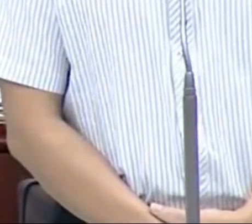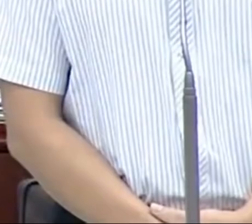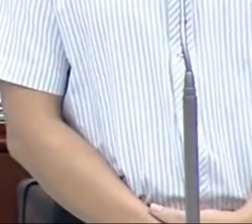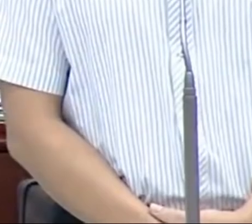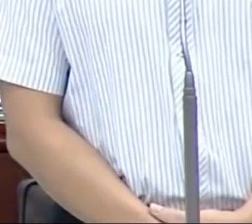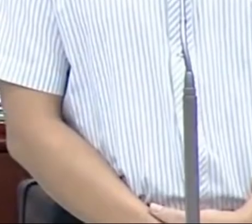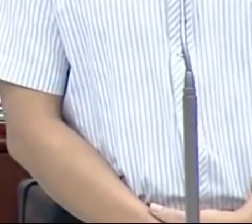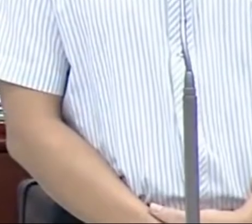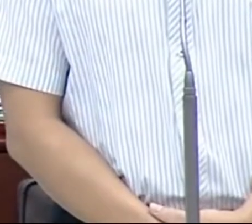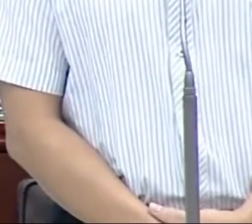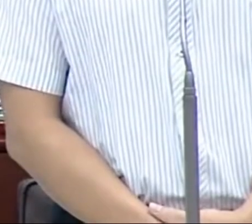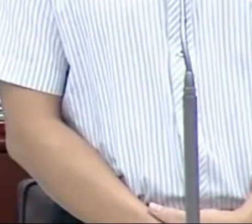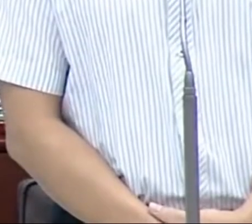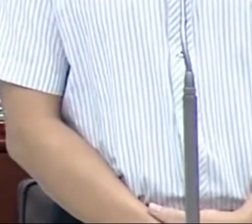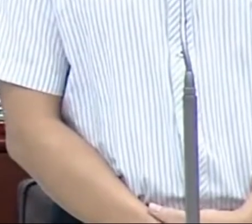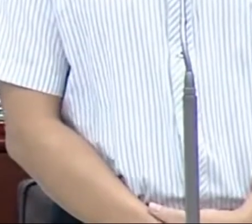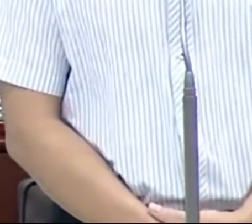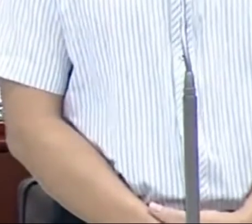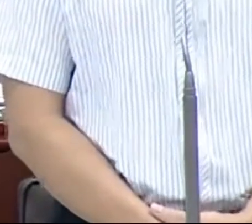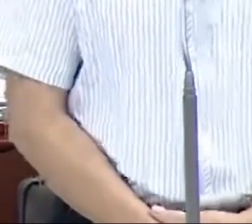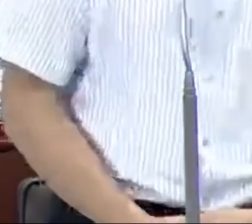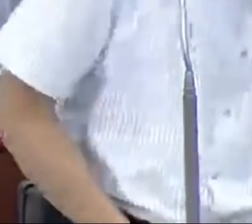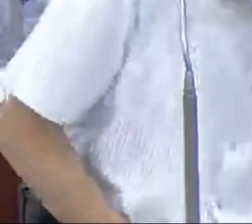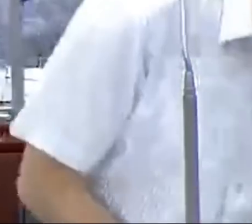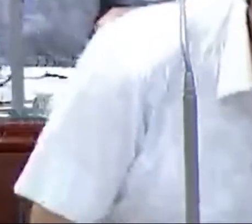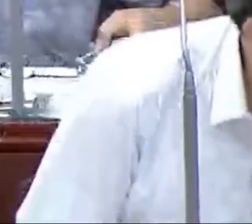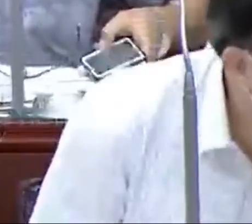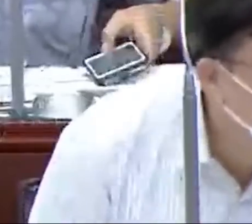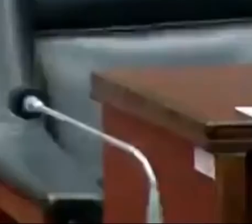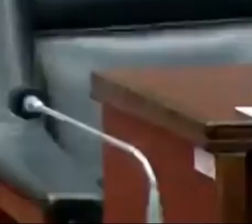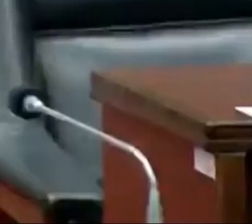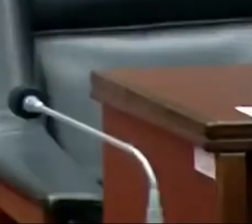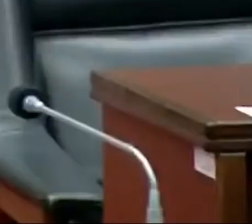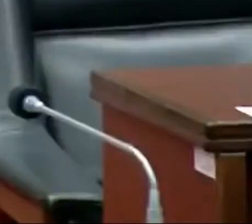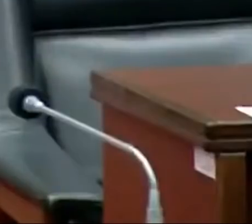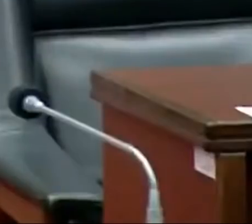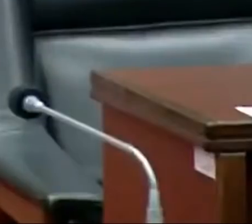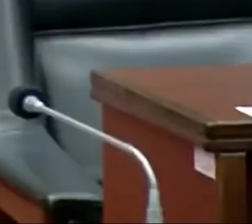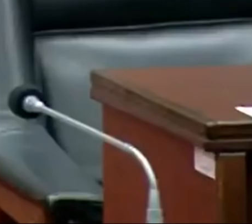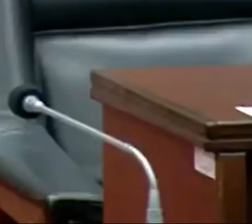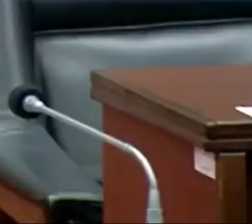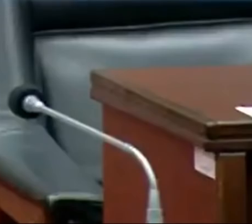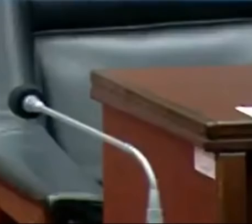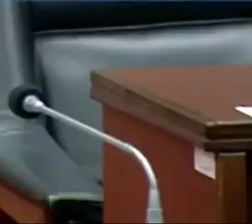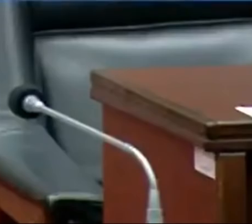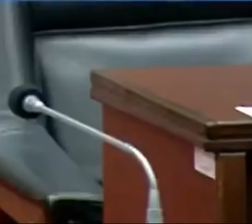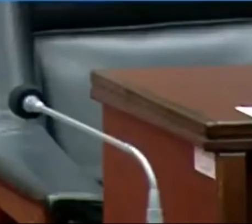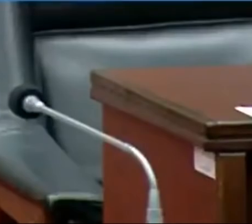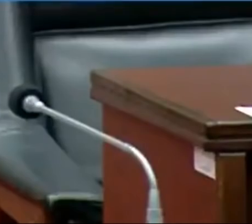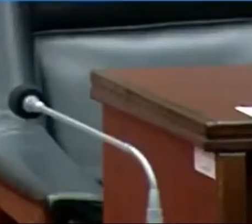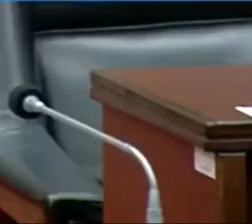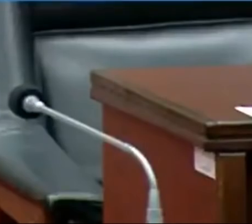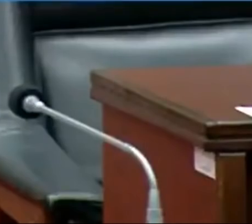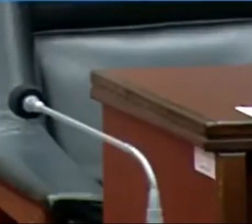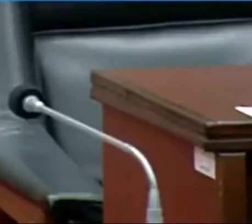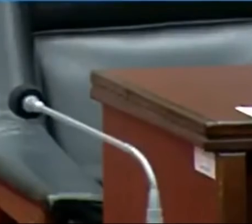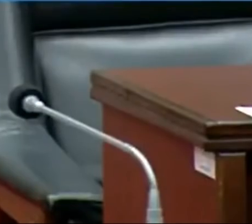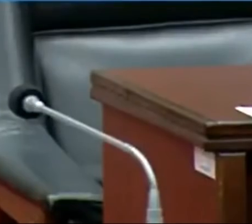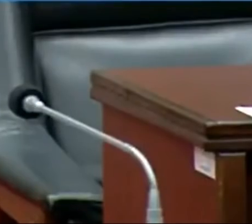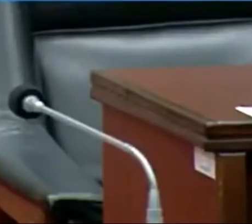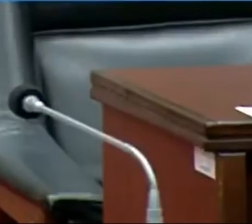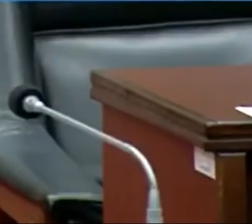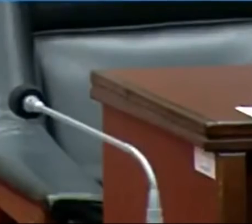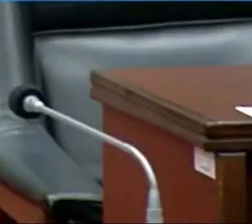好，没有关系，坐下。 跟你讲，左边是小滚水美劳